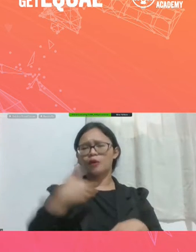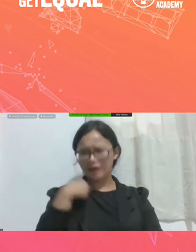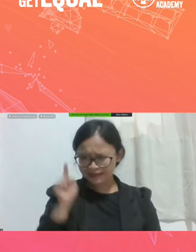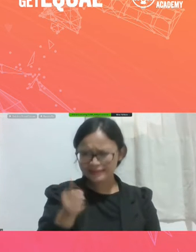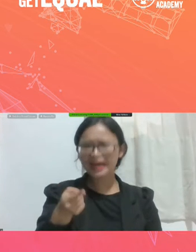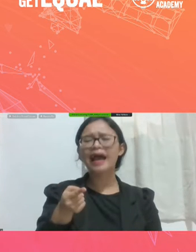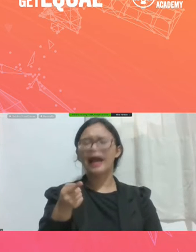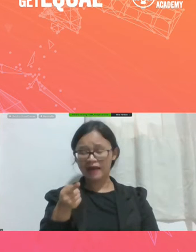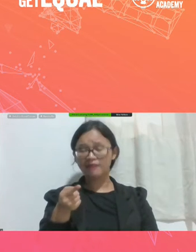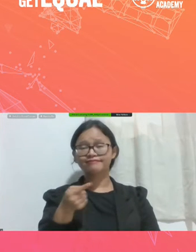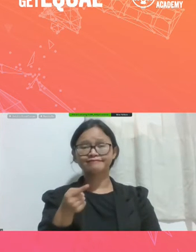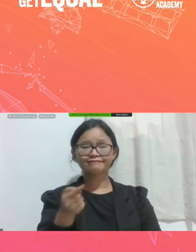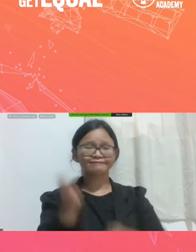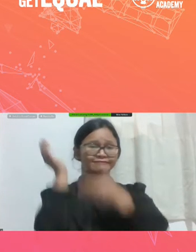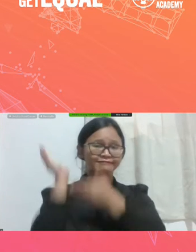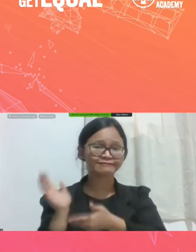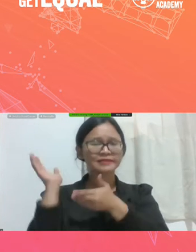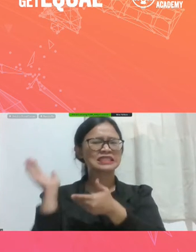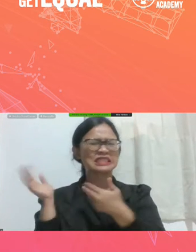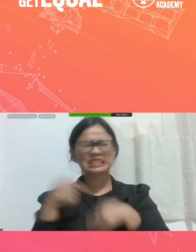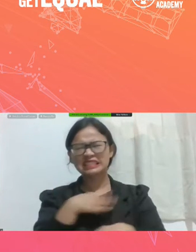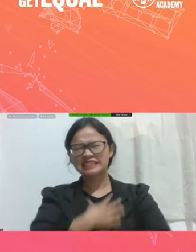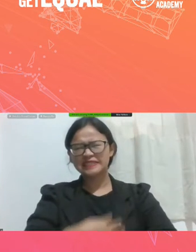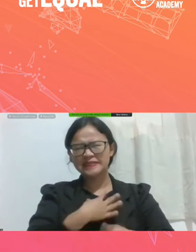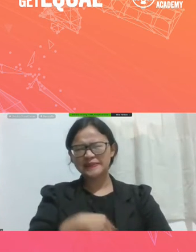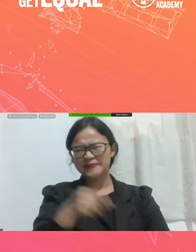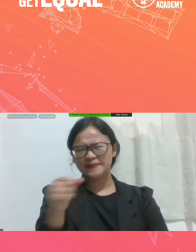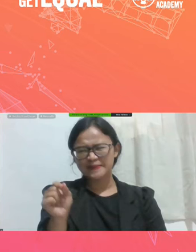Ini potret yang mengkhawatirkan ya. Kemudian